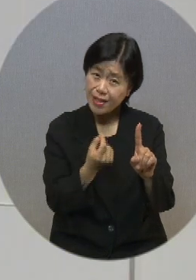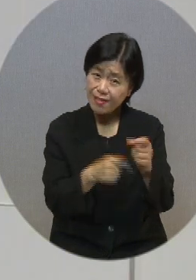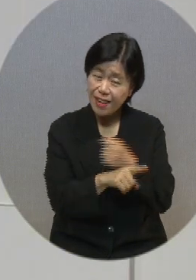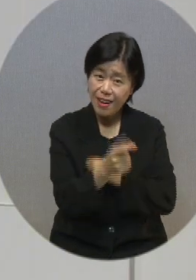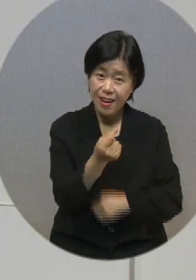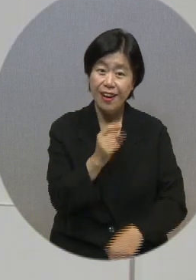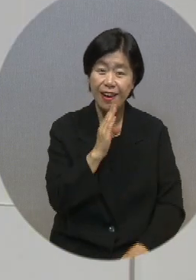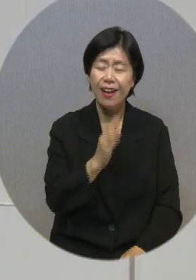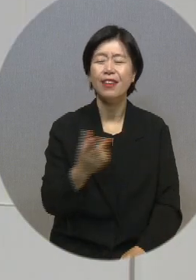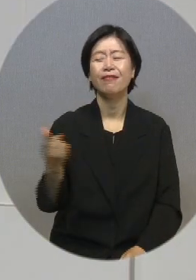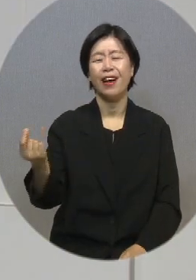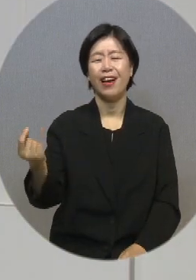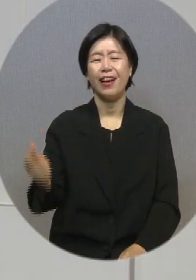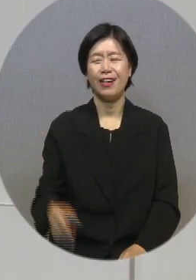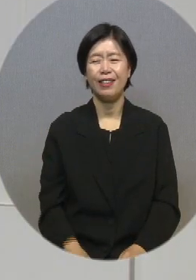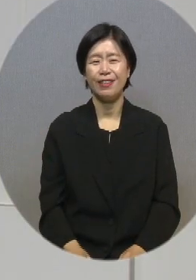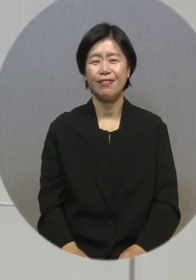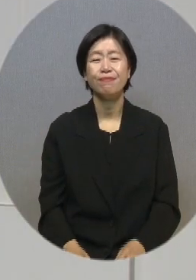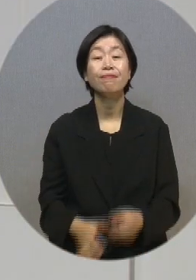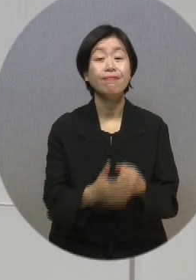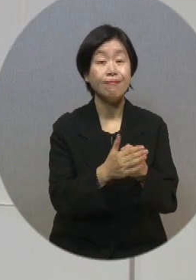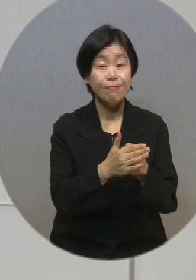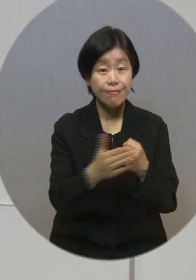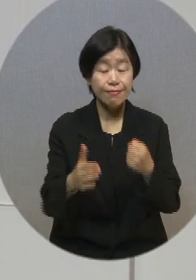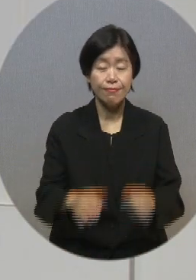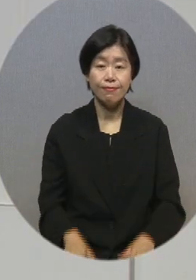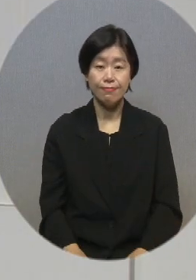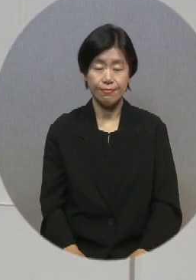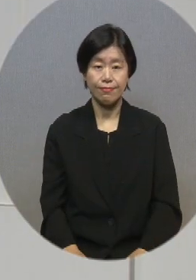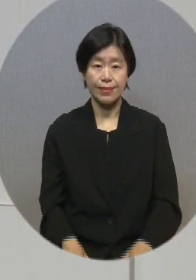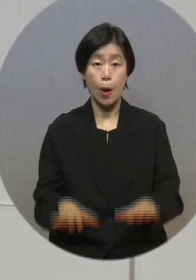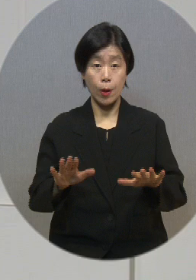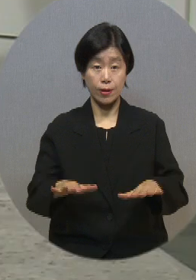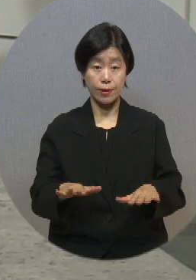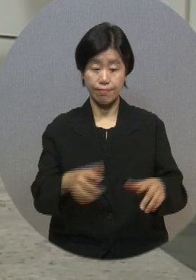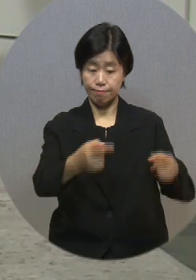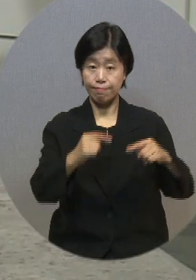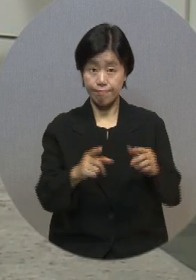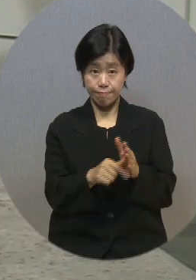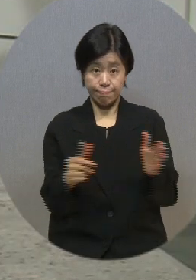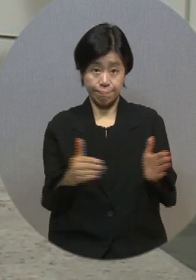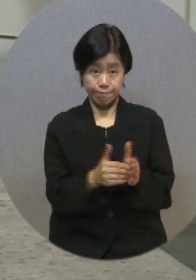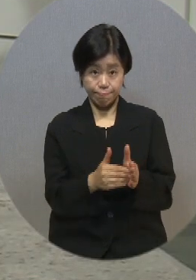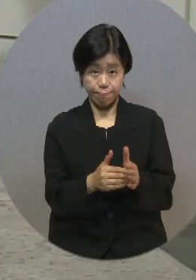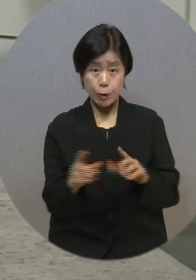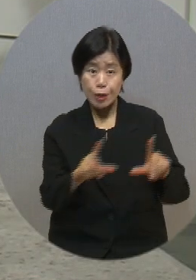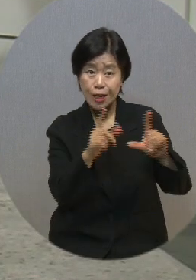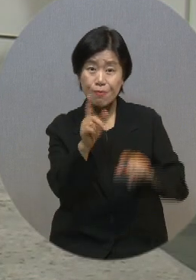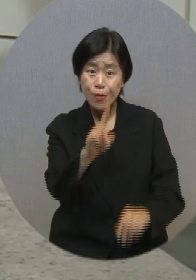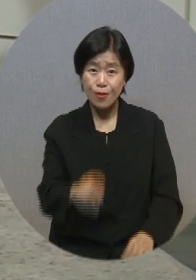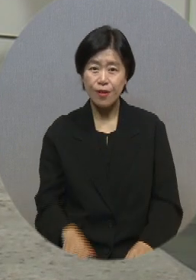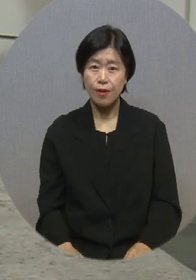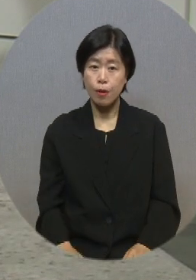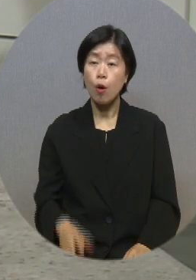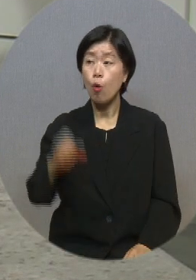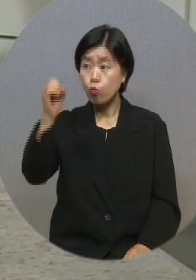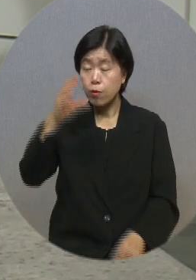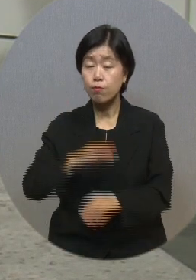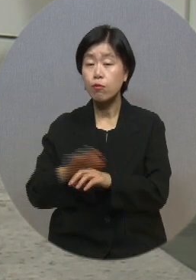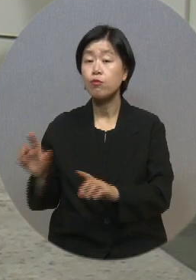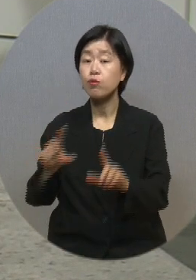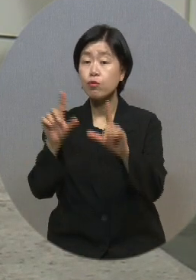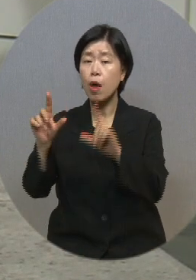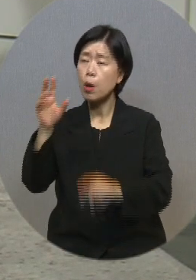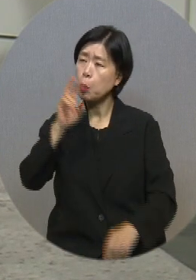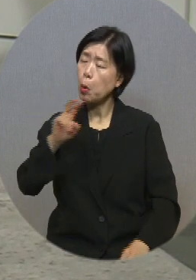네, 그래서 이 월간 결선에 올라오기까지 어떻게 지내셨어요? 그냥 잘 지내고 노래 연습을 조금씩 했는데 잘